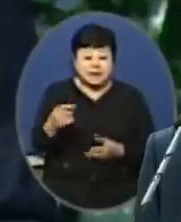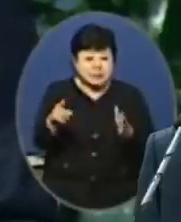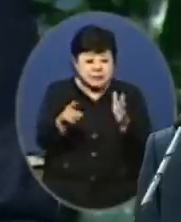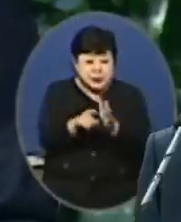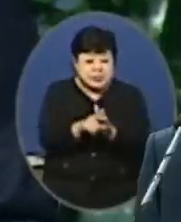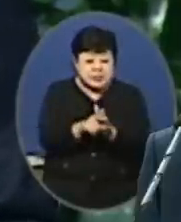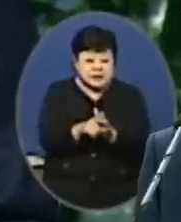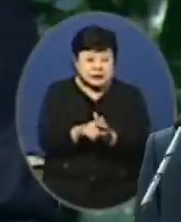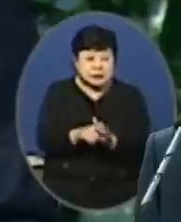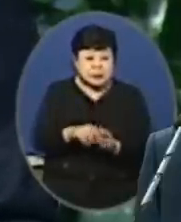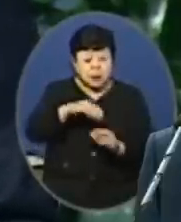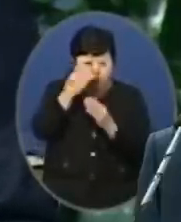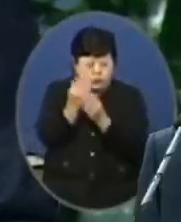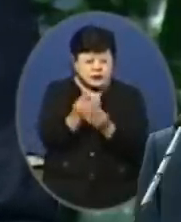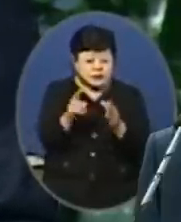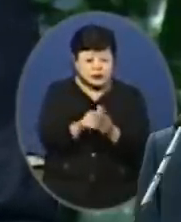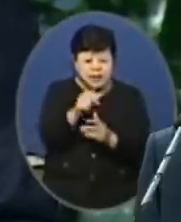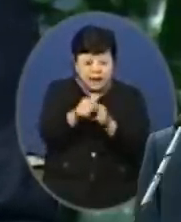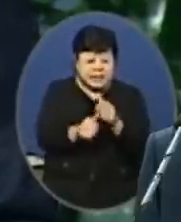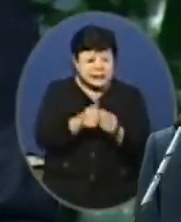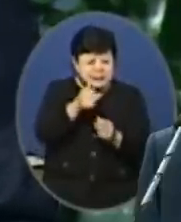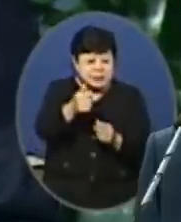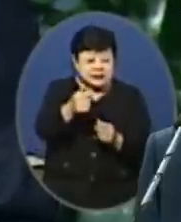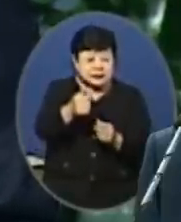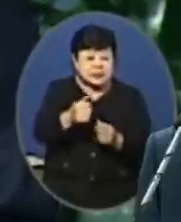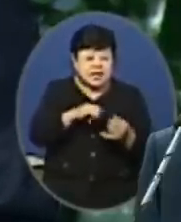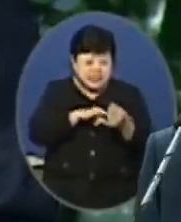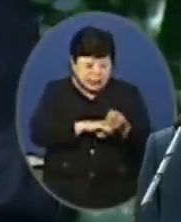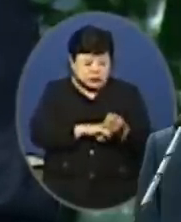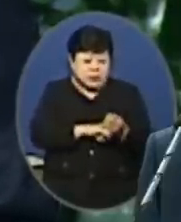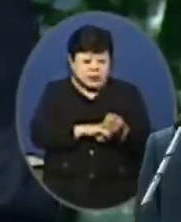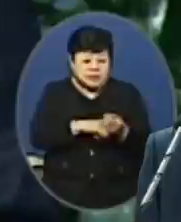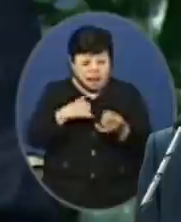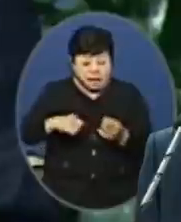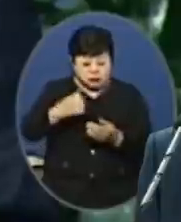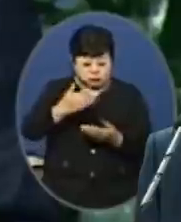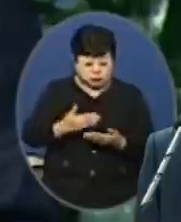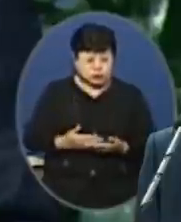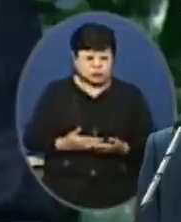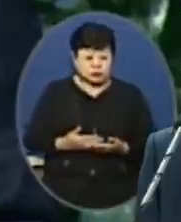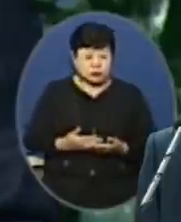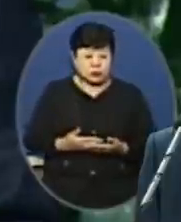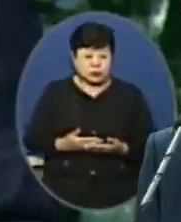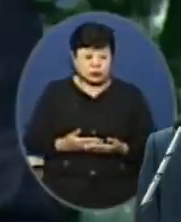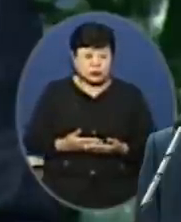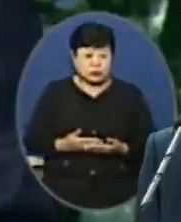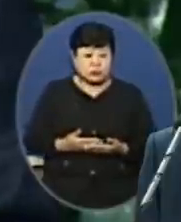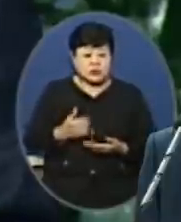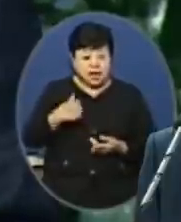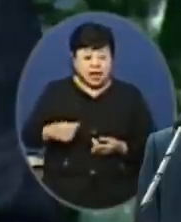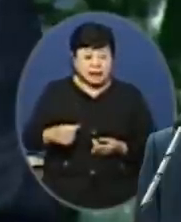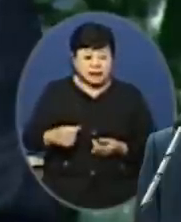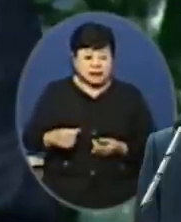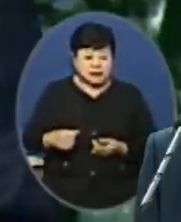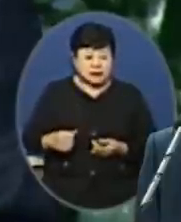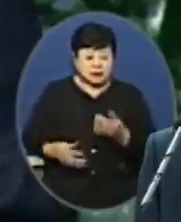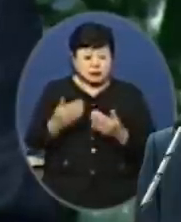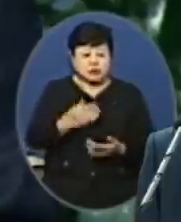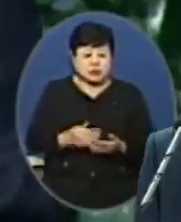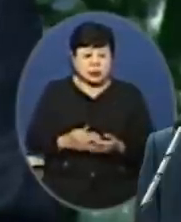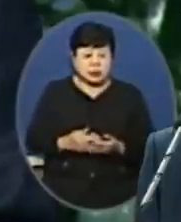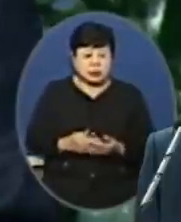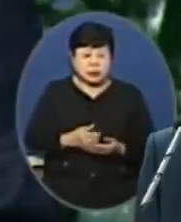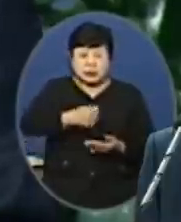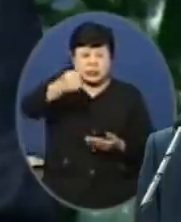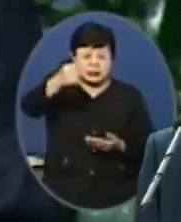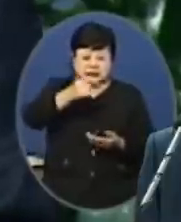믿음은 절대적인 믿음입니다. 하나님이 약속해서 내 아들을 주시고 난 다음에 그 아들을 또 불로 태워서 데리고